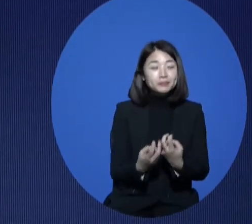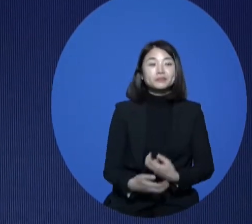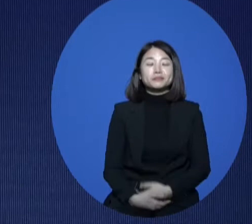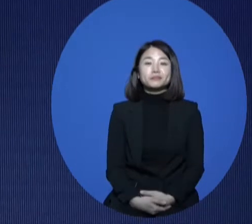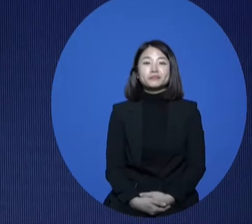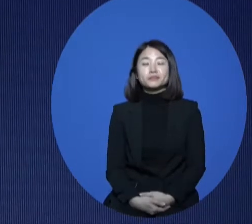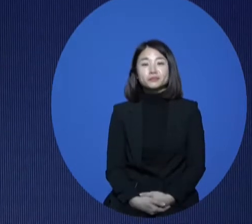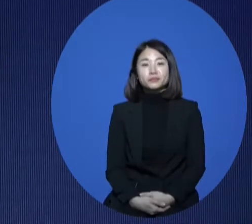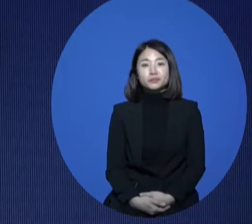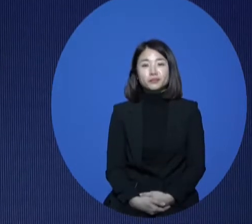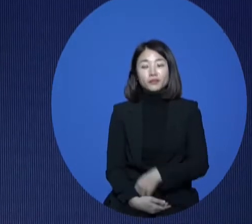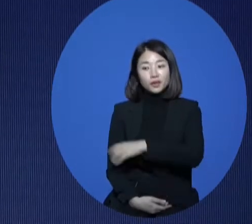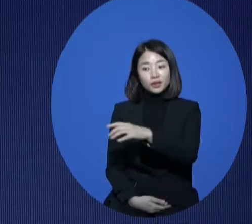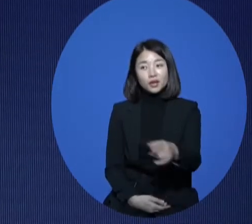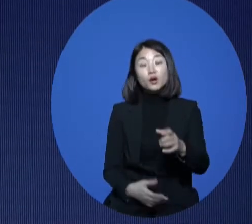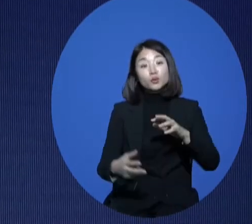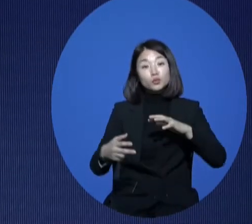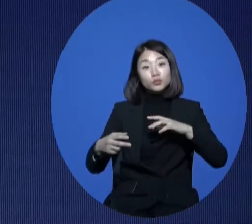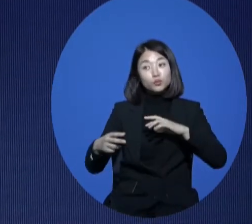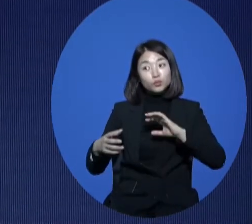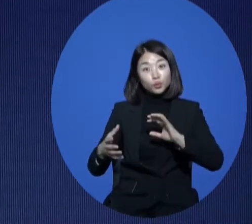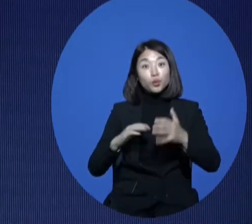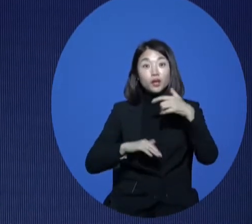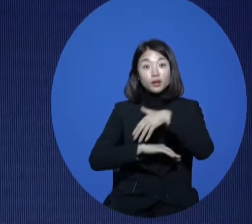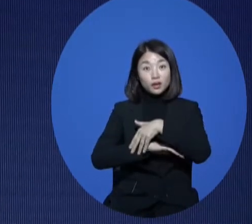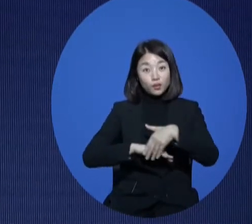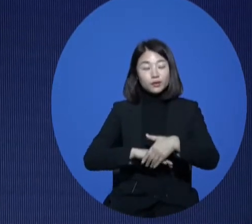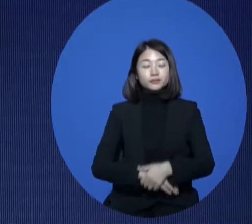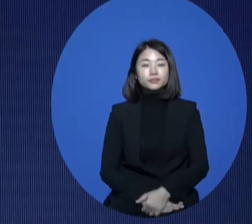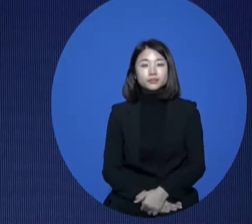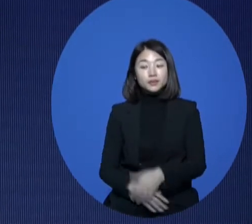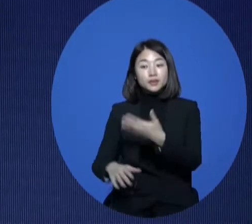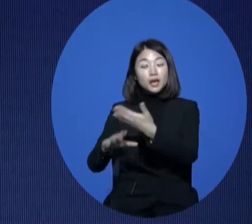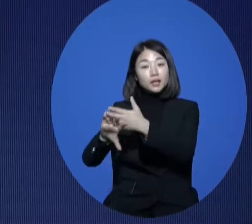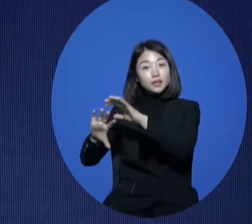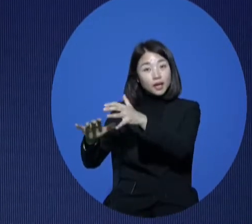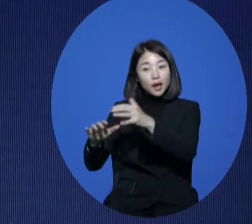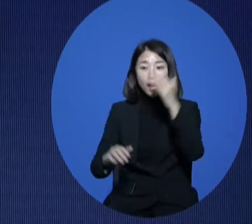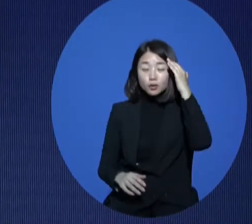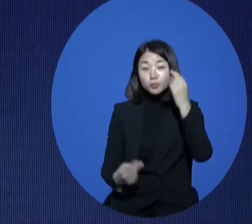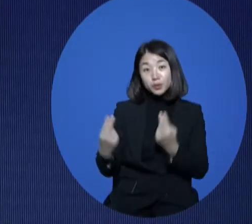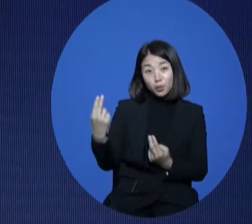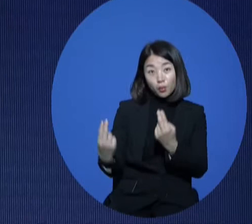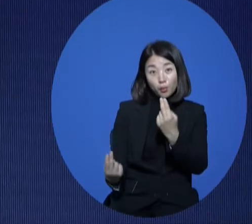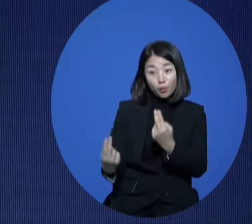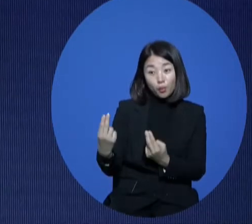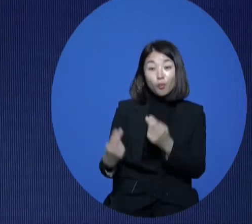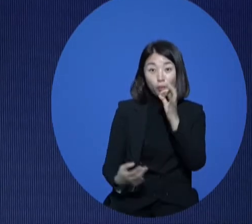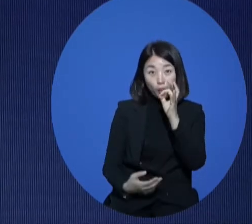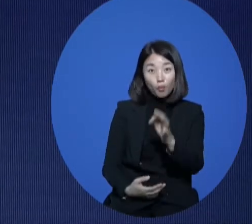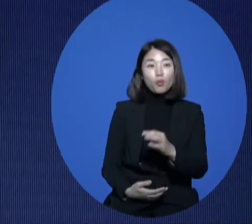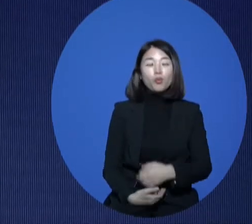우리가 토론할 텐데 또 이 다른 나라와 이제 비교해가면서